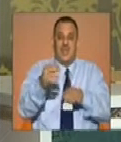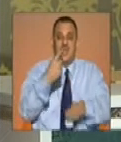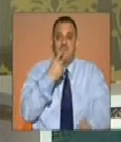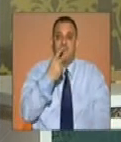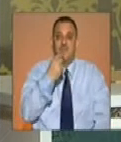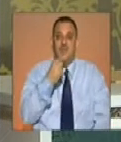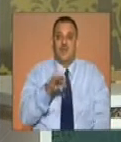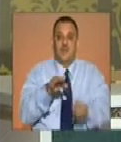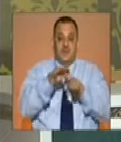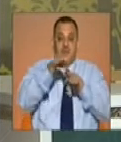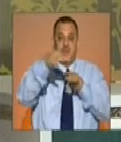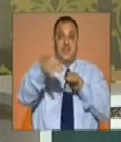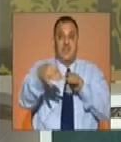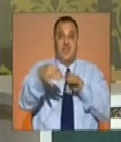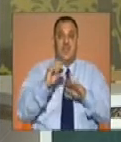قشرة قلت لي قشرة